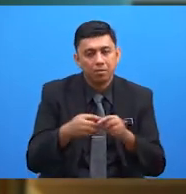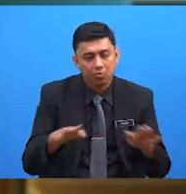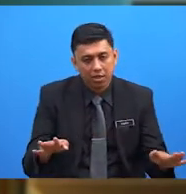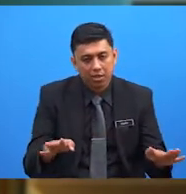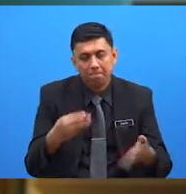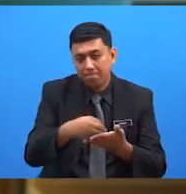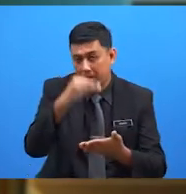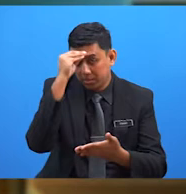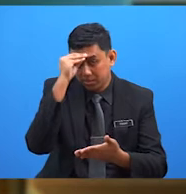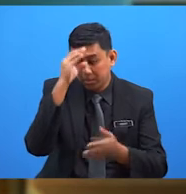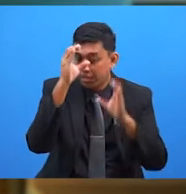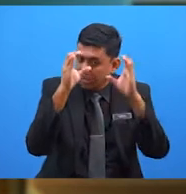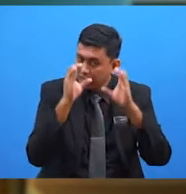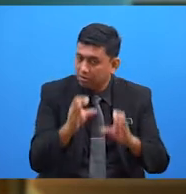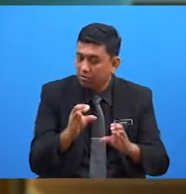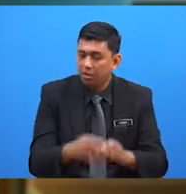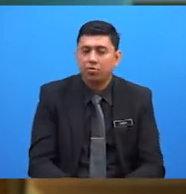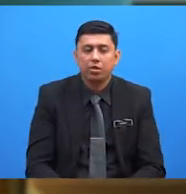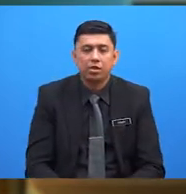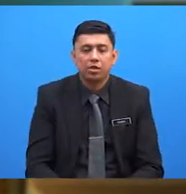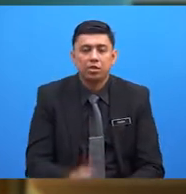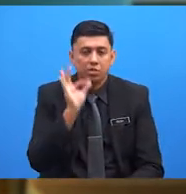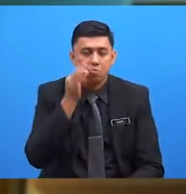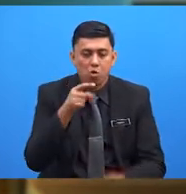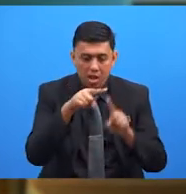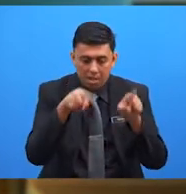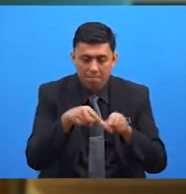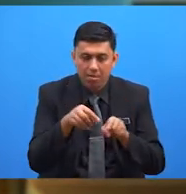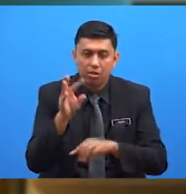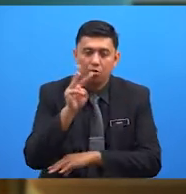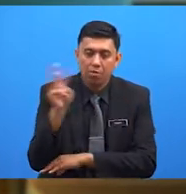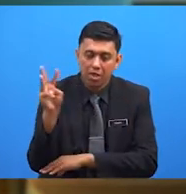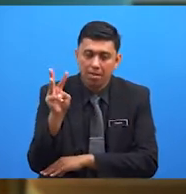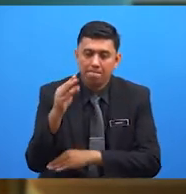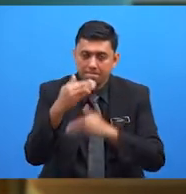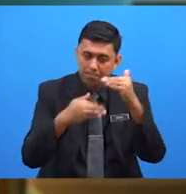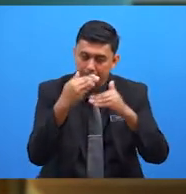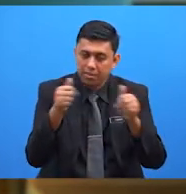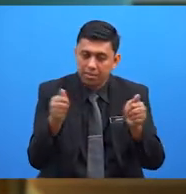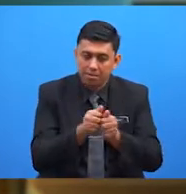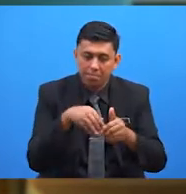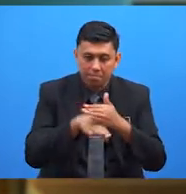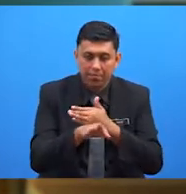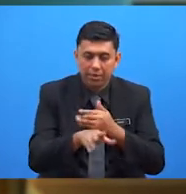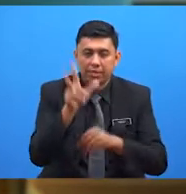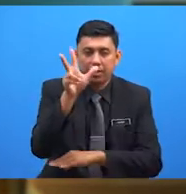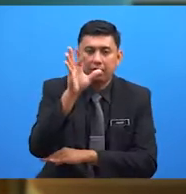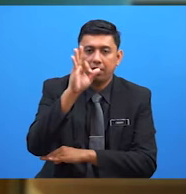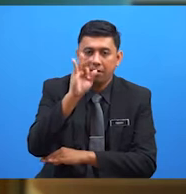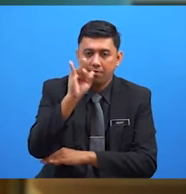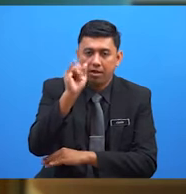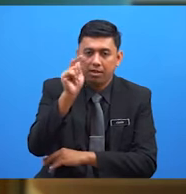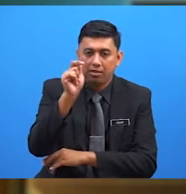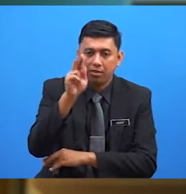Setelah kita mempelajari cara-cara sebuah laman web interaktif dibina dengan memasukkan tiga